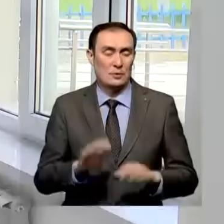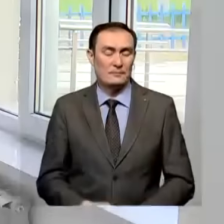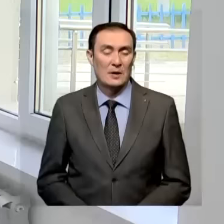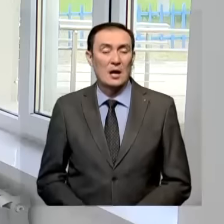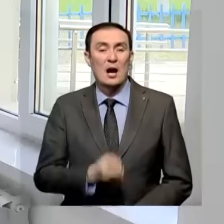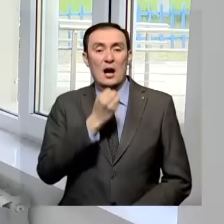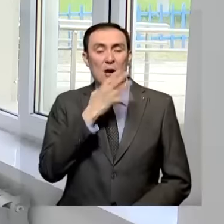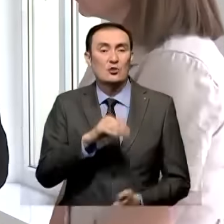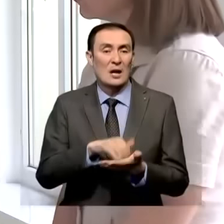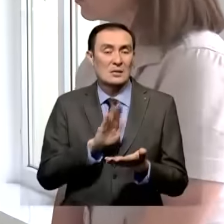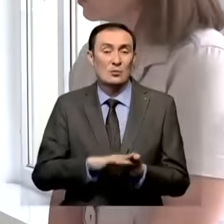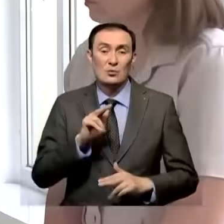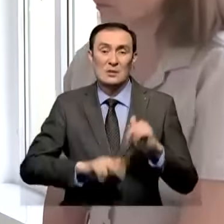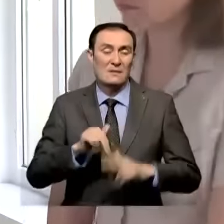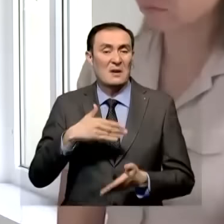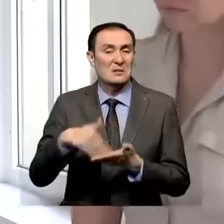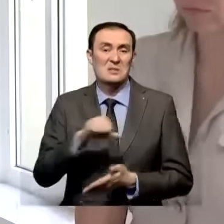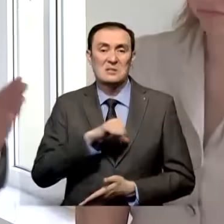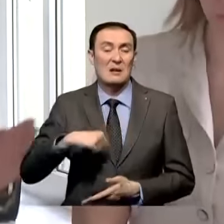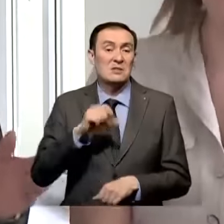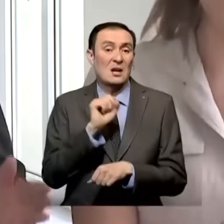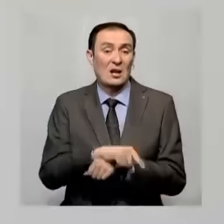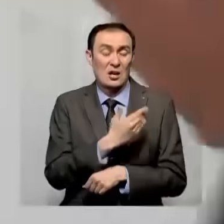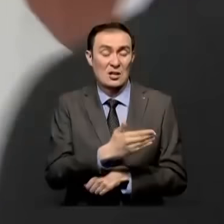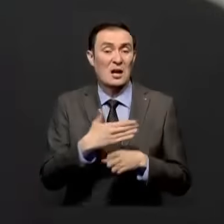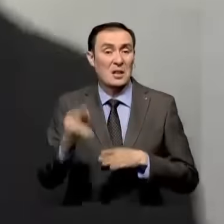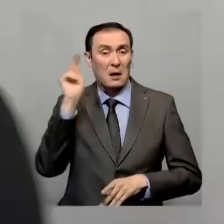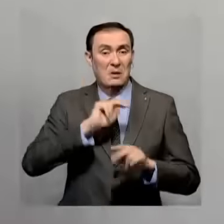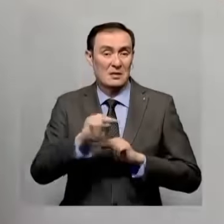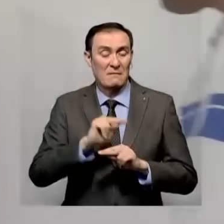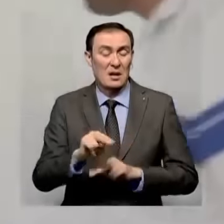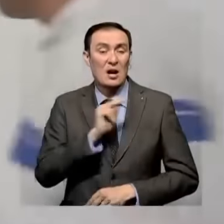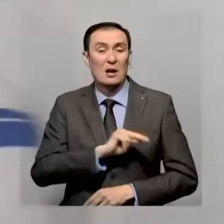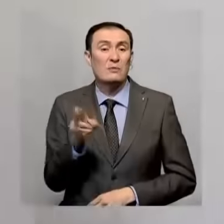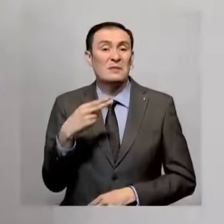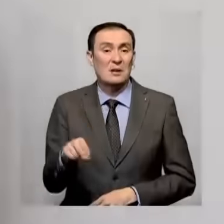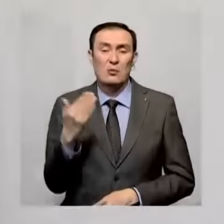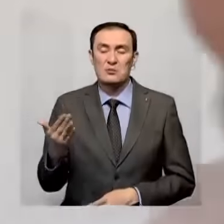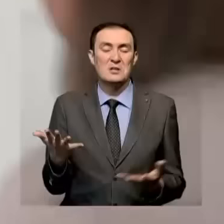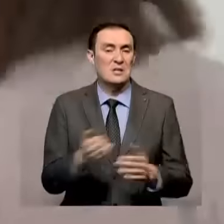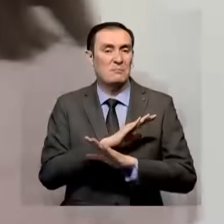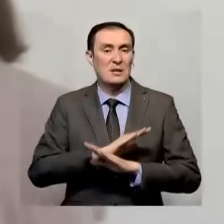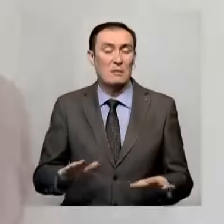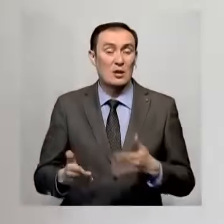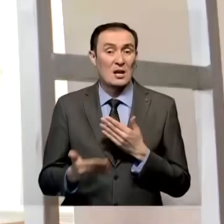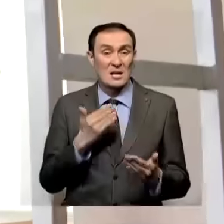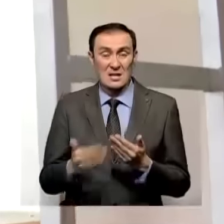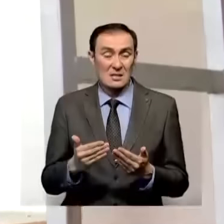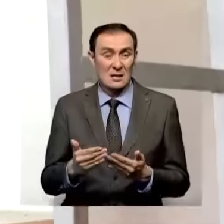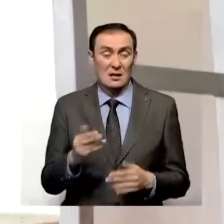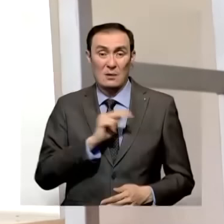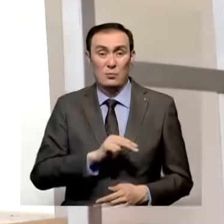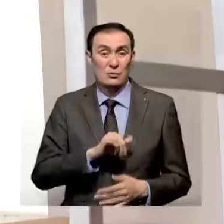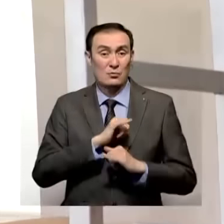Поставить хорошую оценку строителям отказался сам заказчик, отдел образования. Работу в декабре у них не приняли. Если дело с мертвой точки